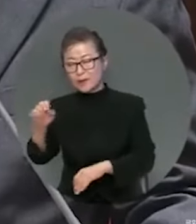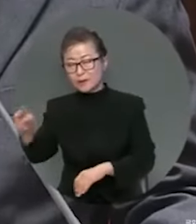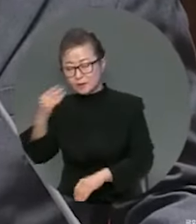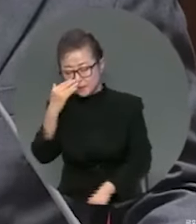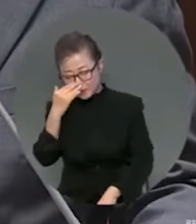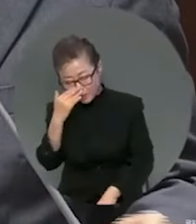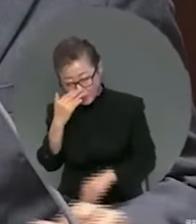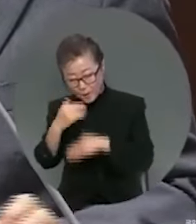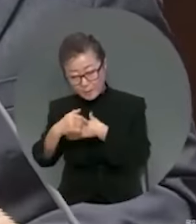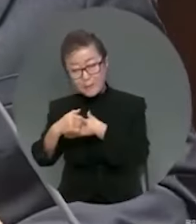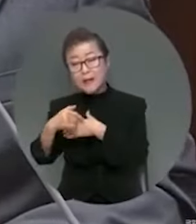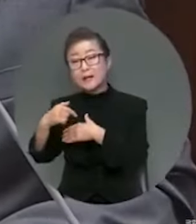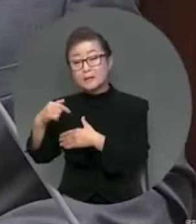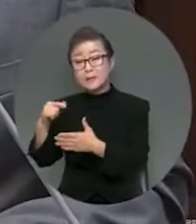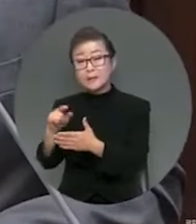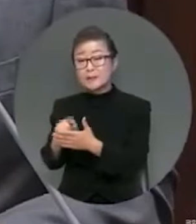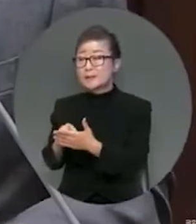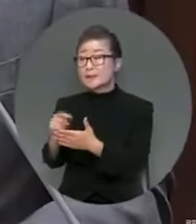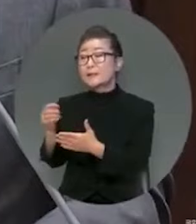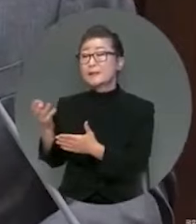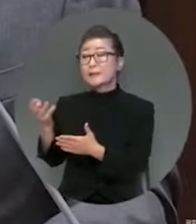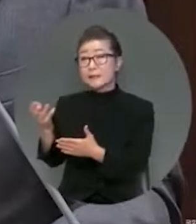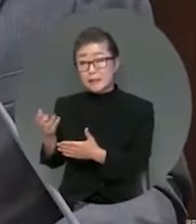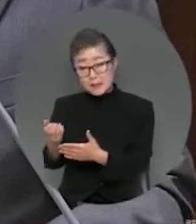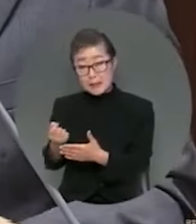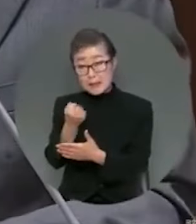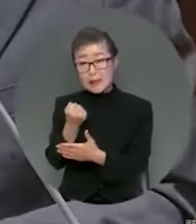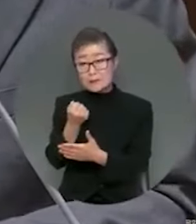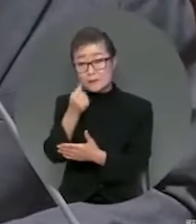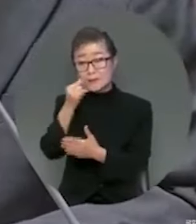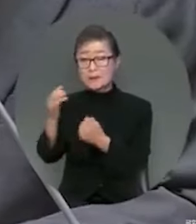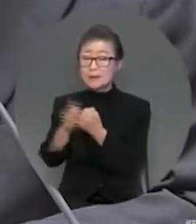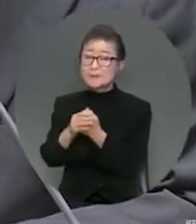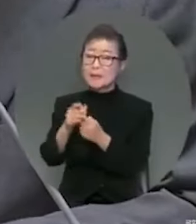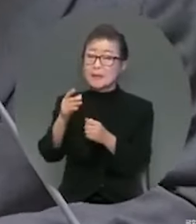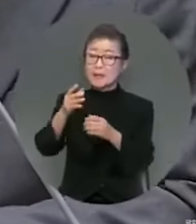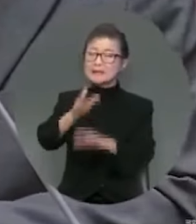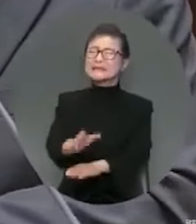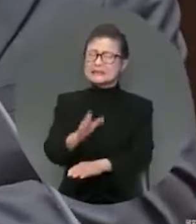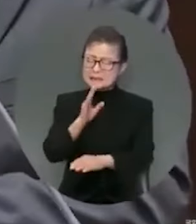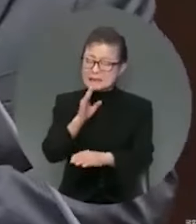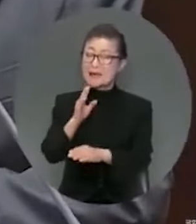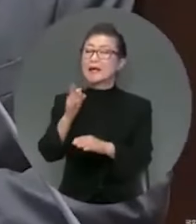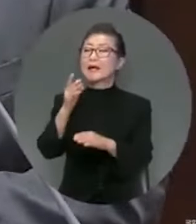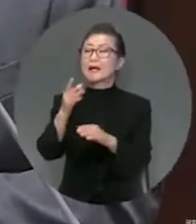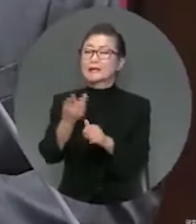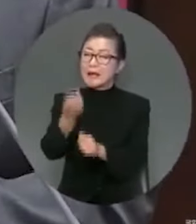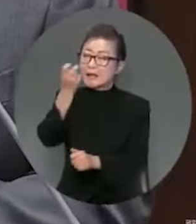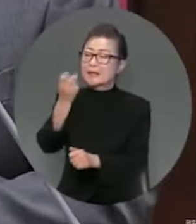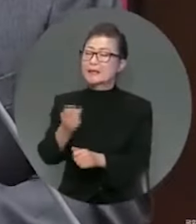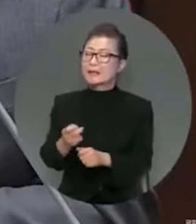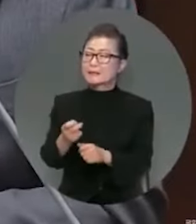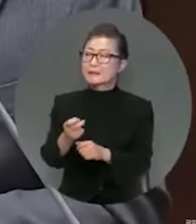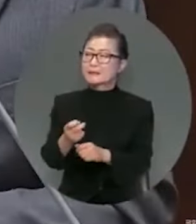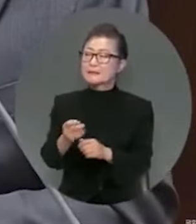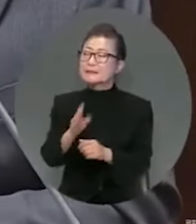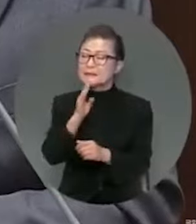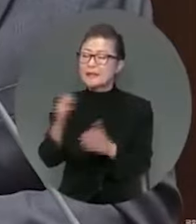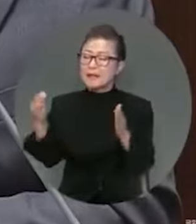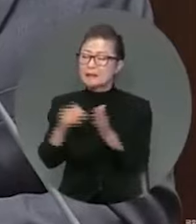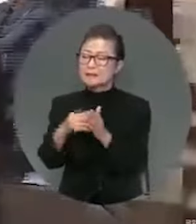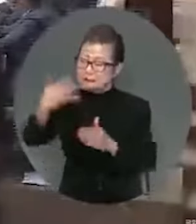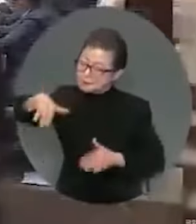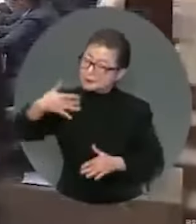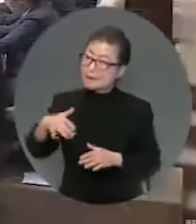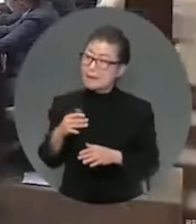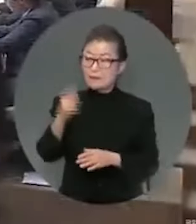탄핵을 발의하는 그런 단계까지는 못 갔다. 저는 그렇게 생각하고 싶습니다. 예, 총리님 수고하셨습니다. 법무부